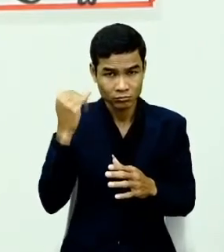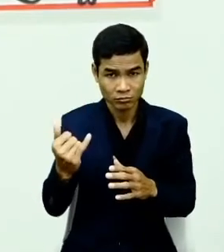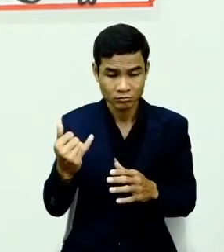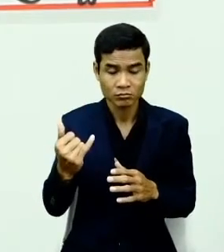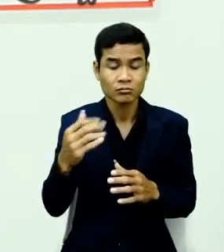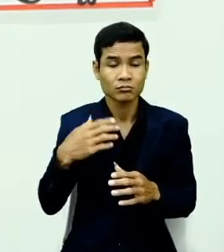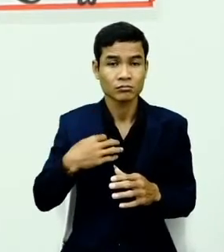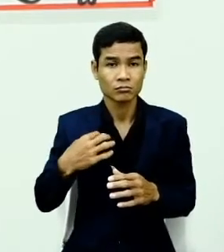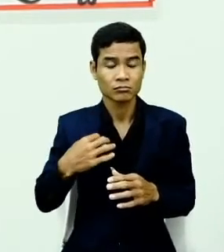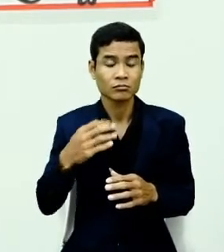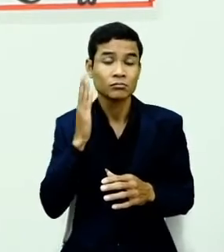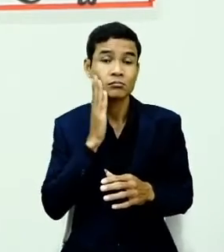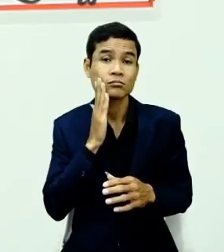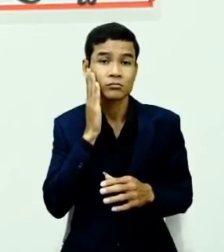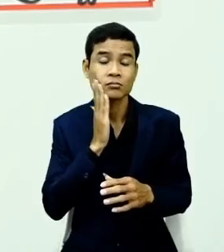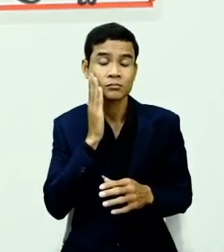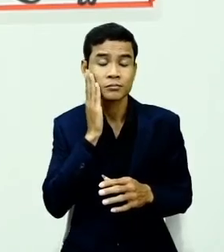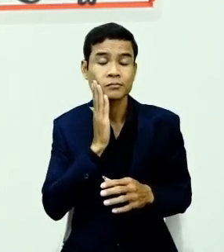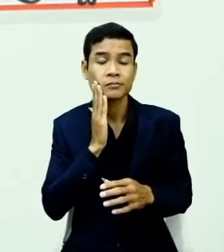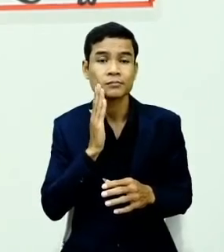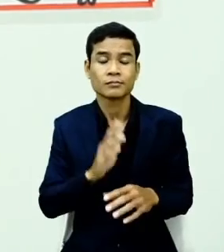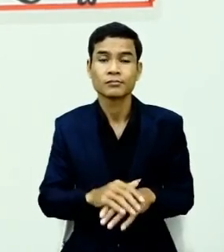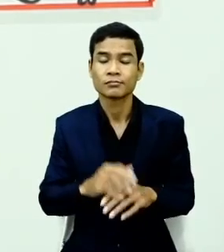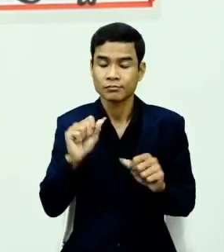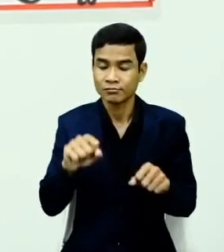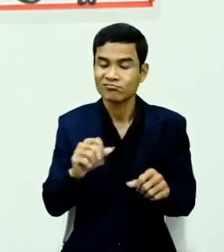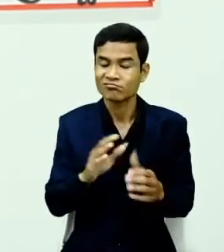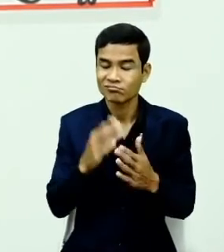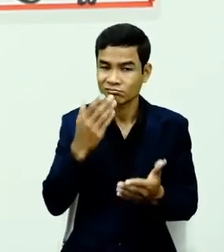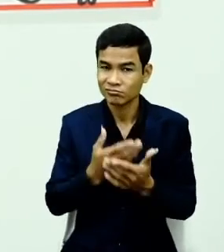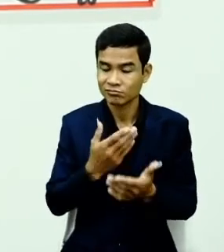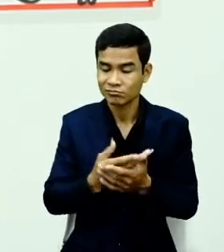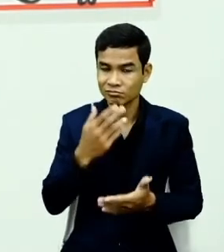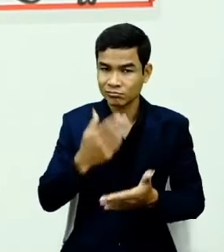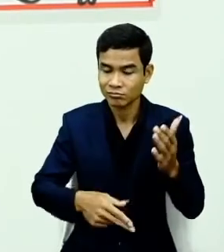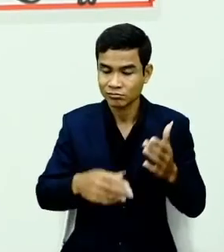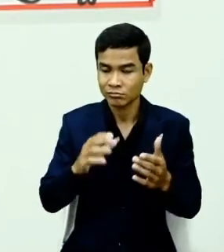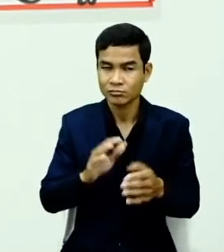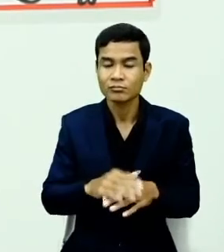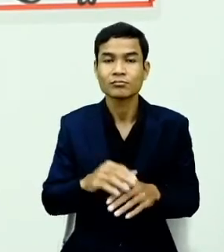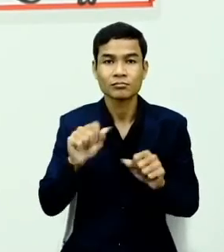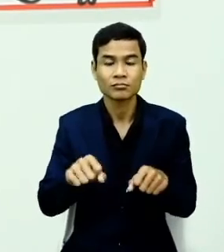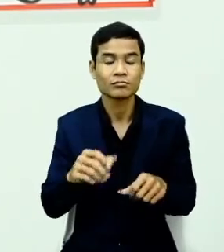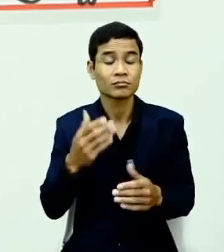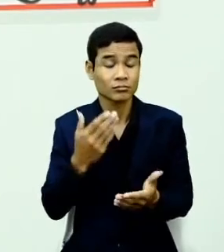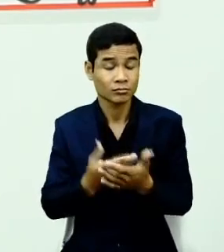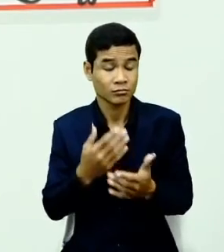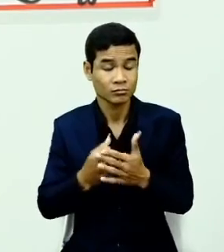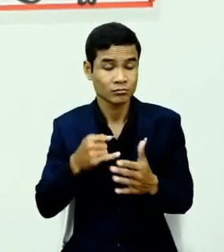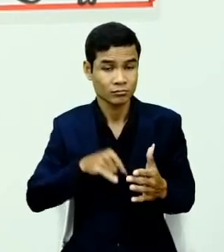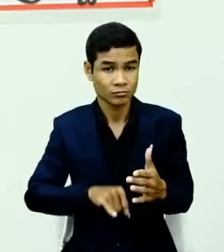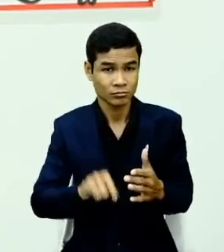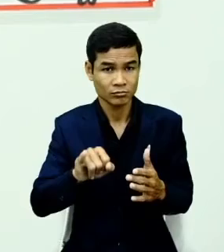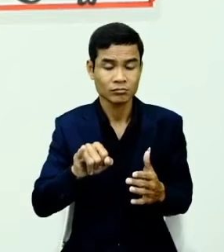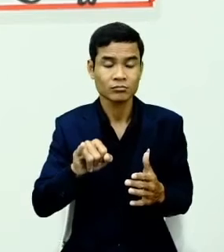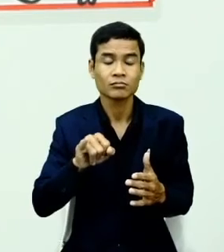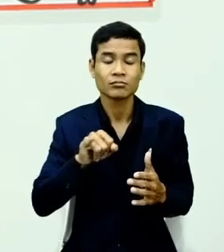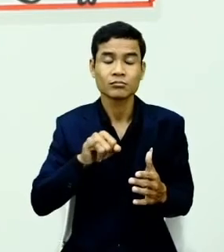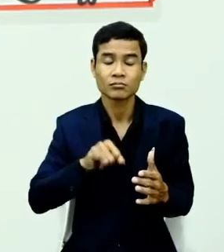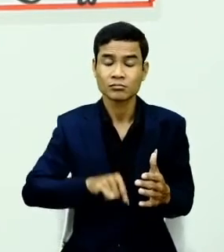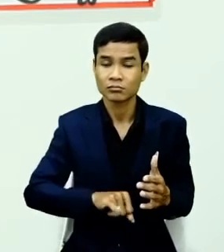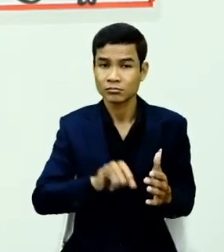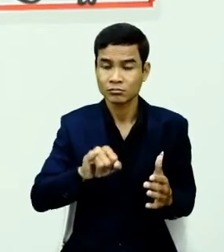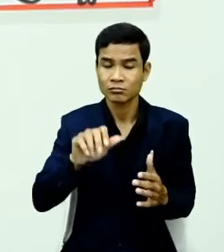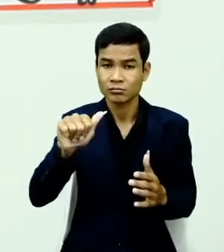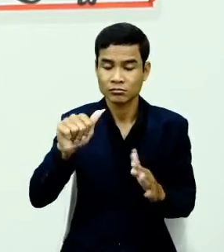ដែលនៅក្នុងសាច់រឿងនៃអត្តបទខ្លីរបស់យើងចាតើគាត់ឈ្មោះអីដែរចាគឺគាត់ឈ្មោះចៅញូប៉ុន្តែក្នុ